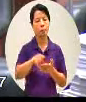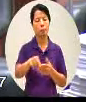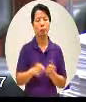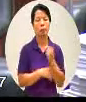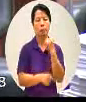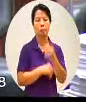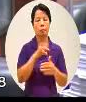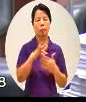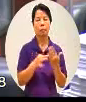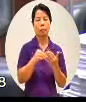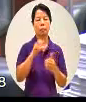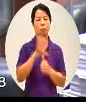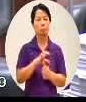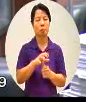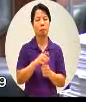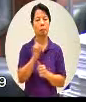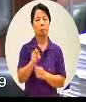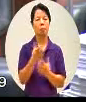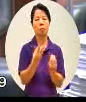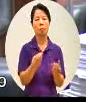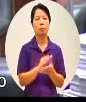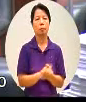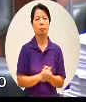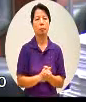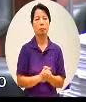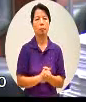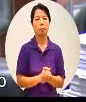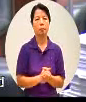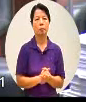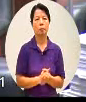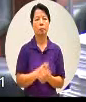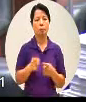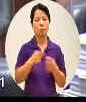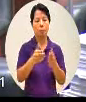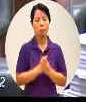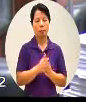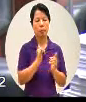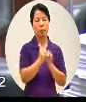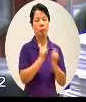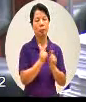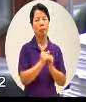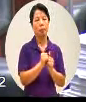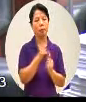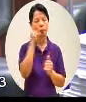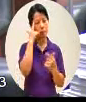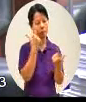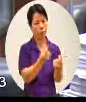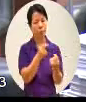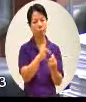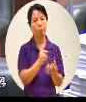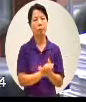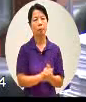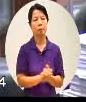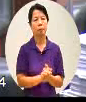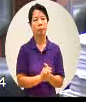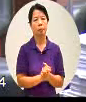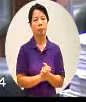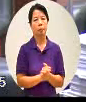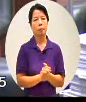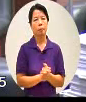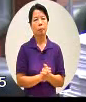的，我希望恁爱站在老百姓的立场，将心比